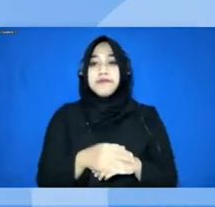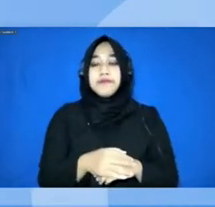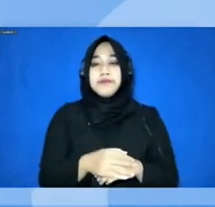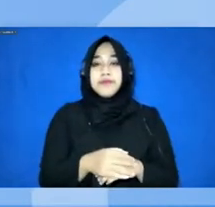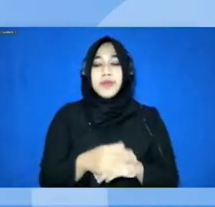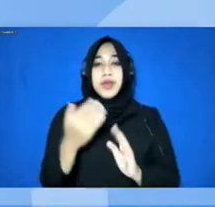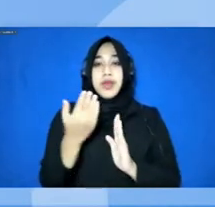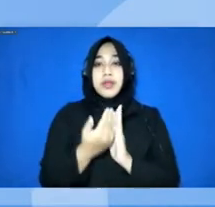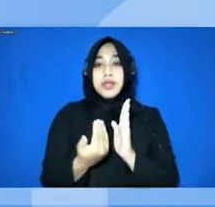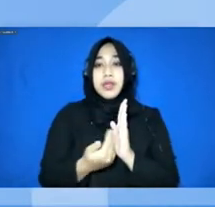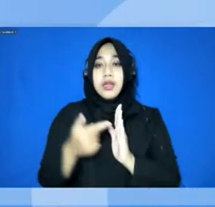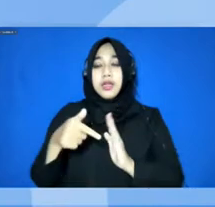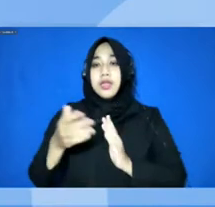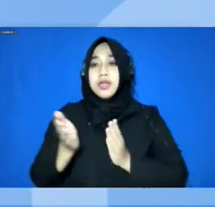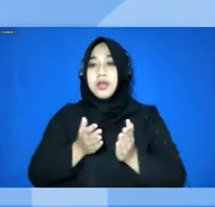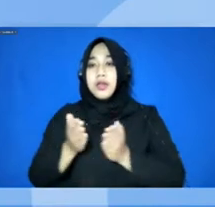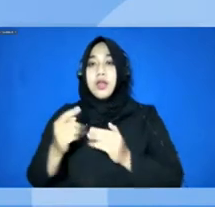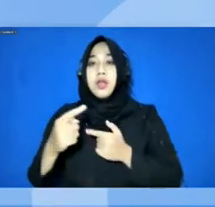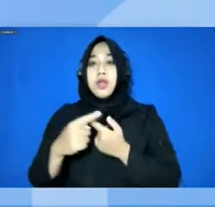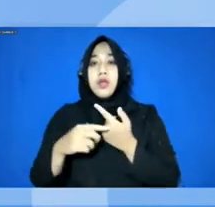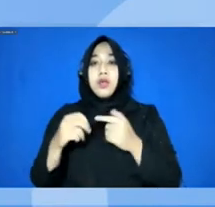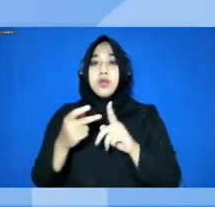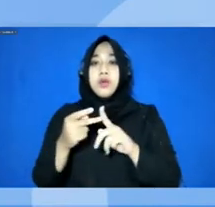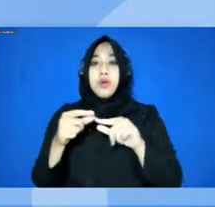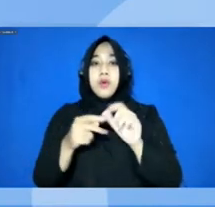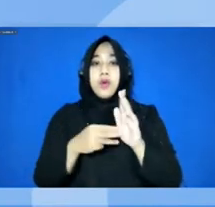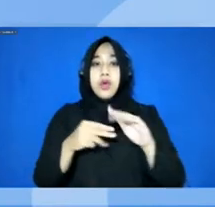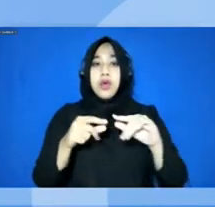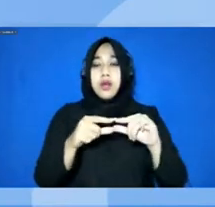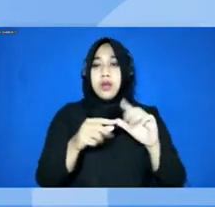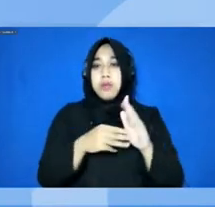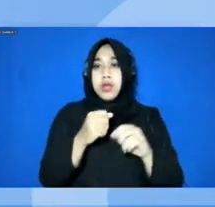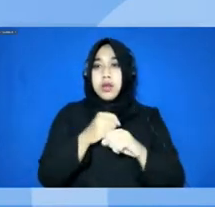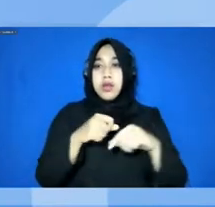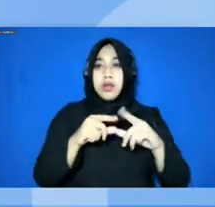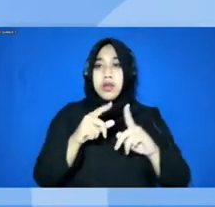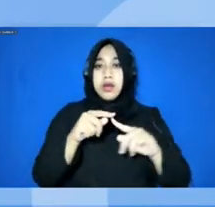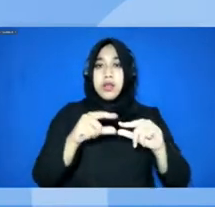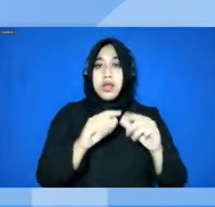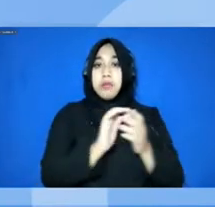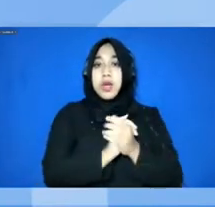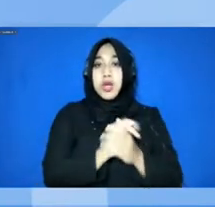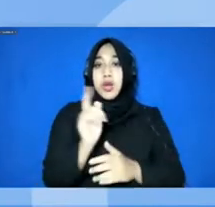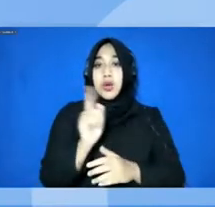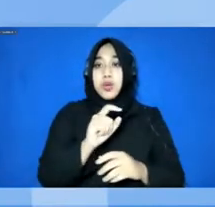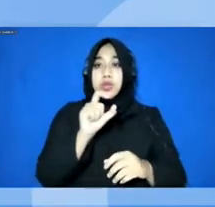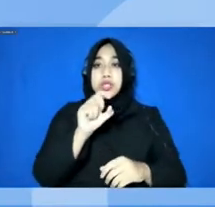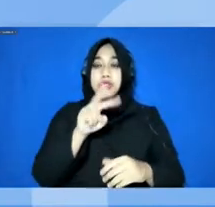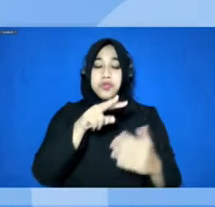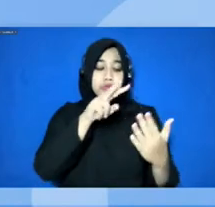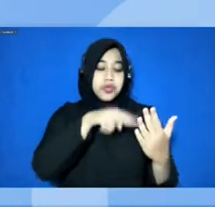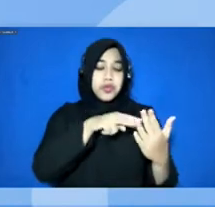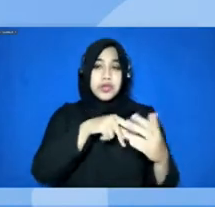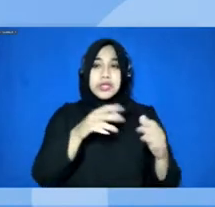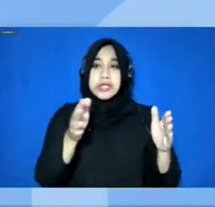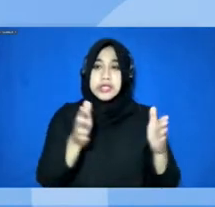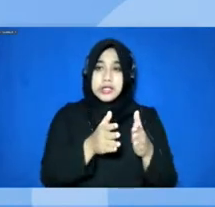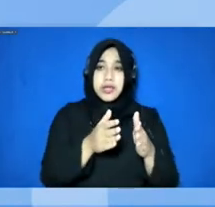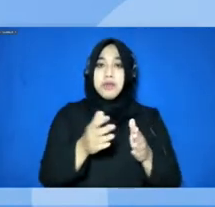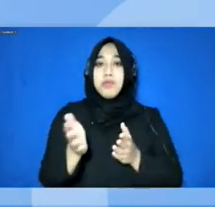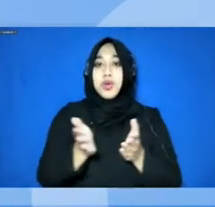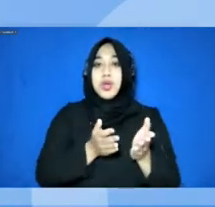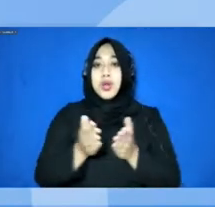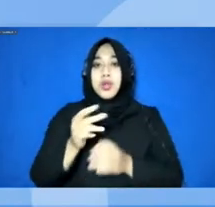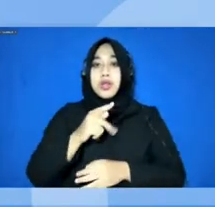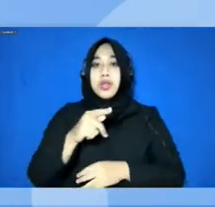akan dimoderatori oleh Yohana Margareta. Perkenankan saya terlebih dahulu membacakan CV singkat dari moderator kita,